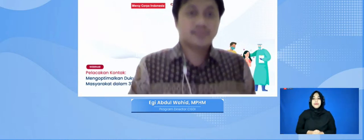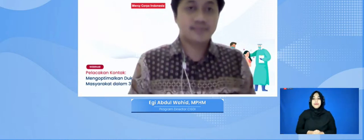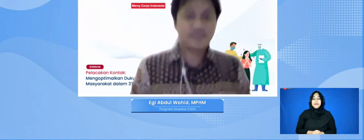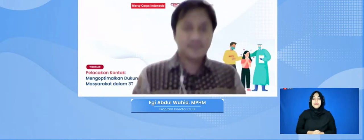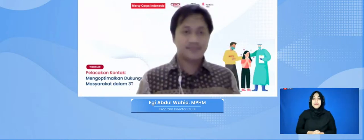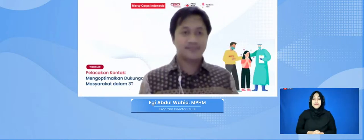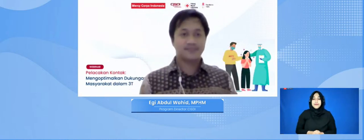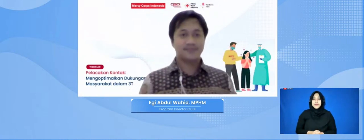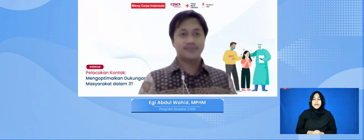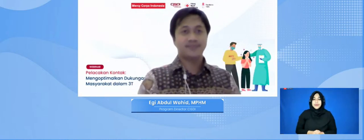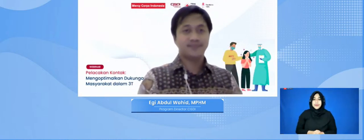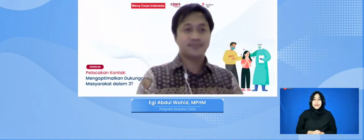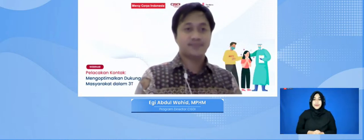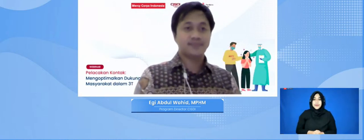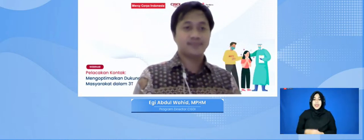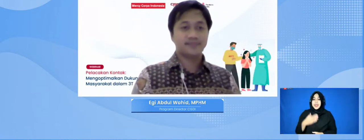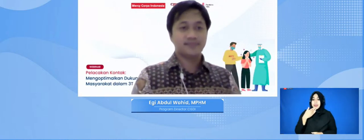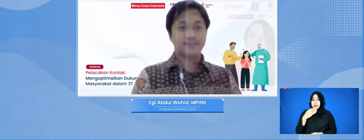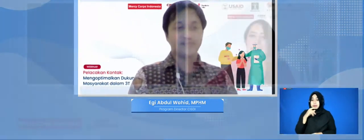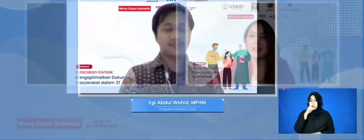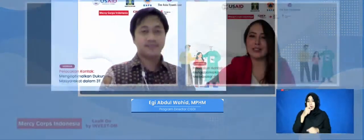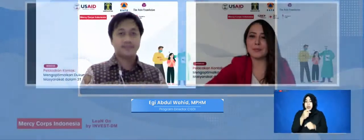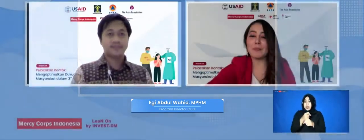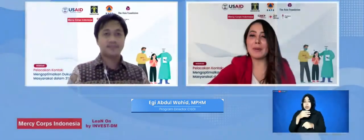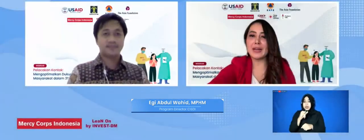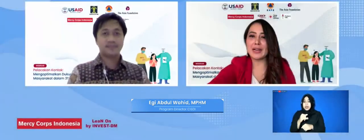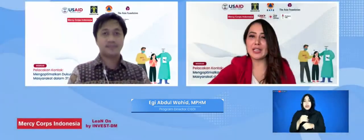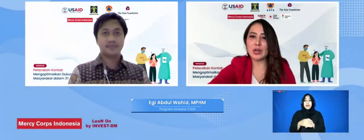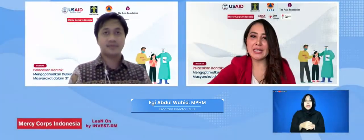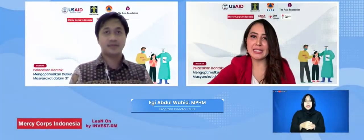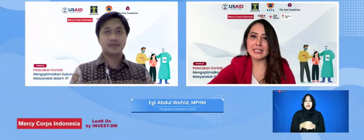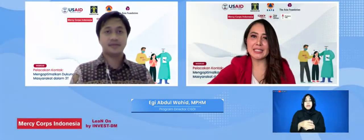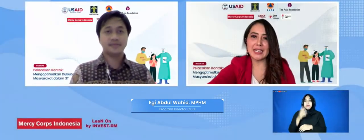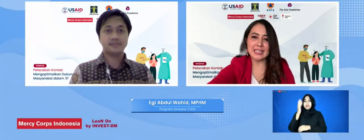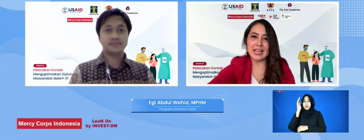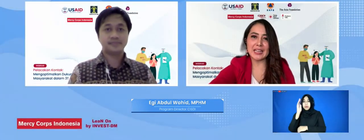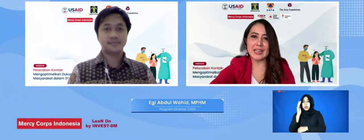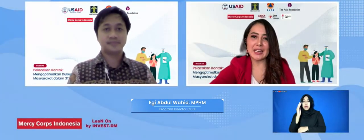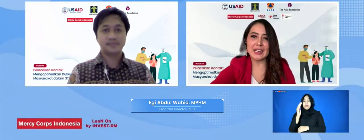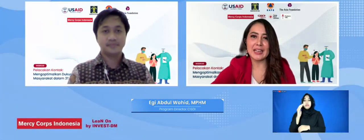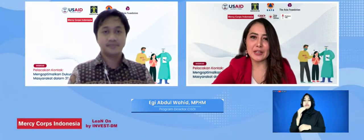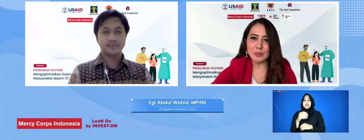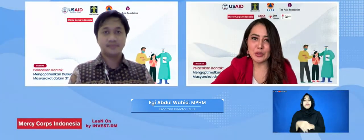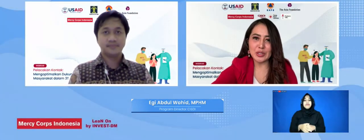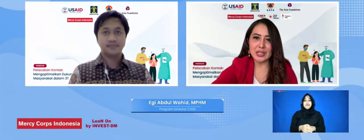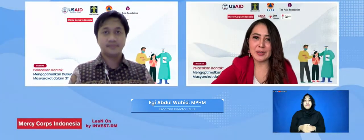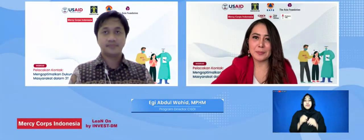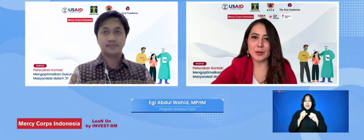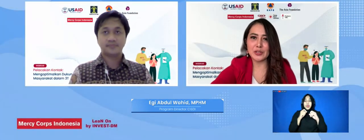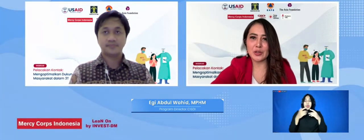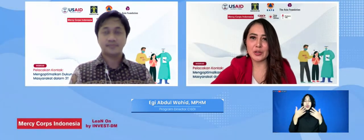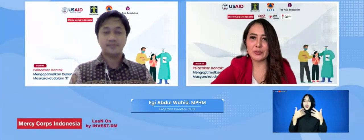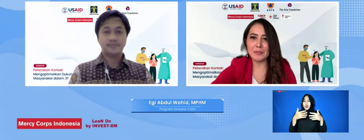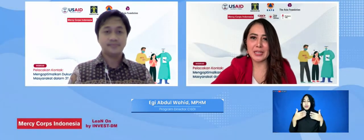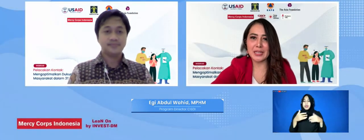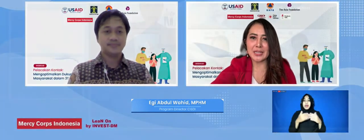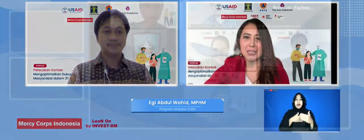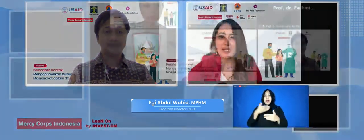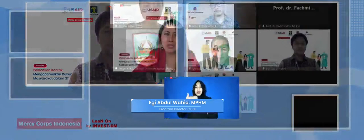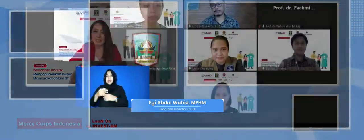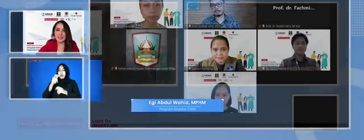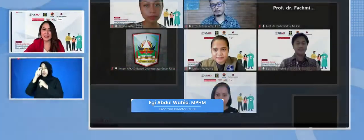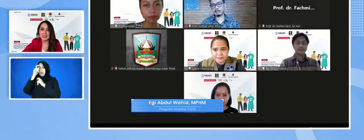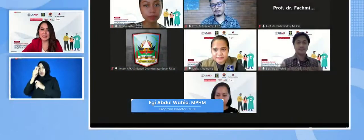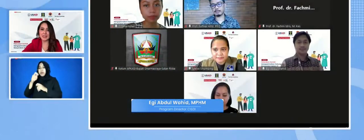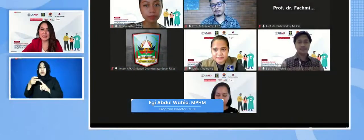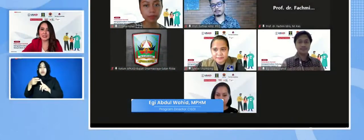Baik, terima kasih untuk Bapak Egy untuk ulasan dan juga pemaparannya luar biasa sekali. Kita akan langsung menuju ke Profesor